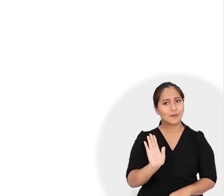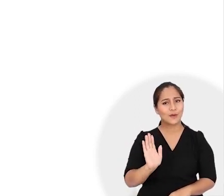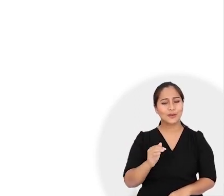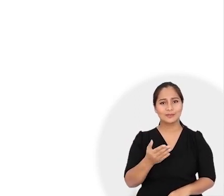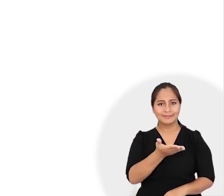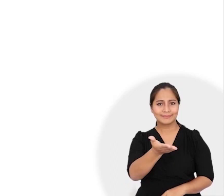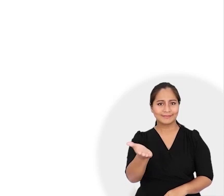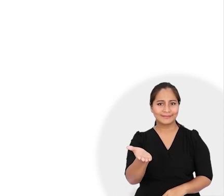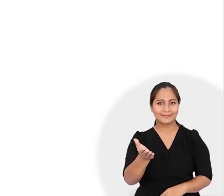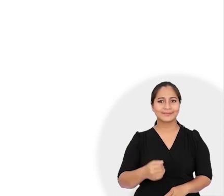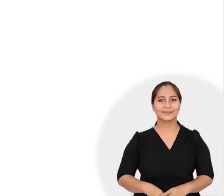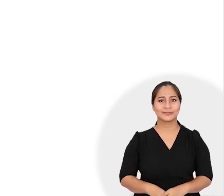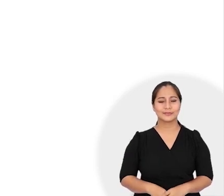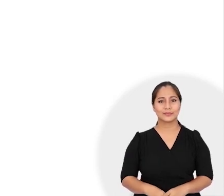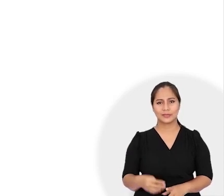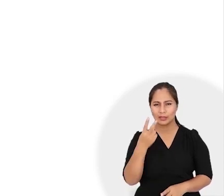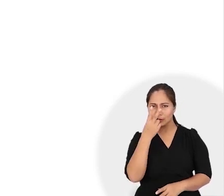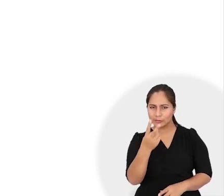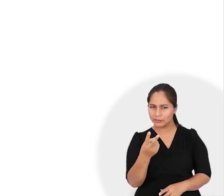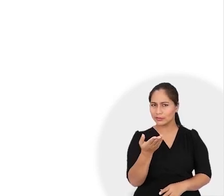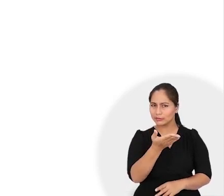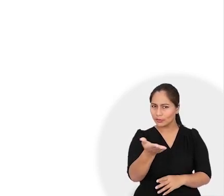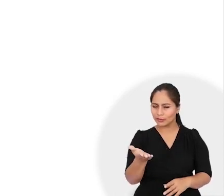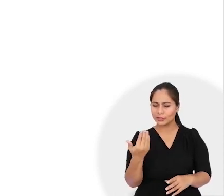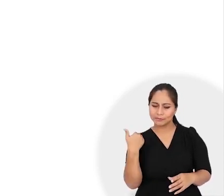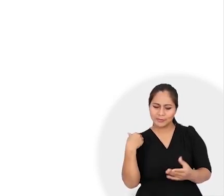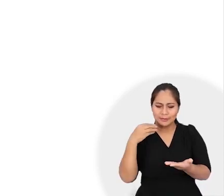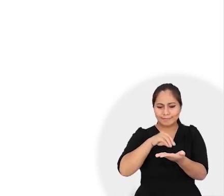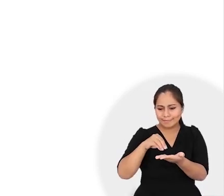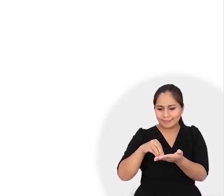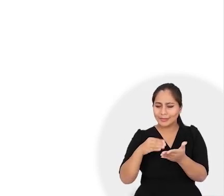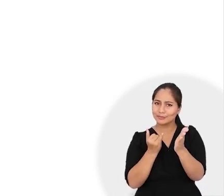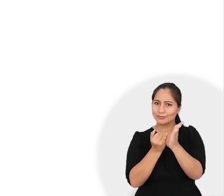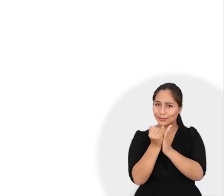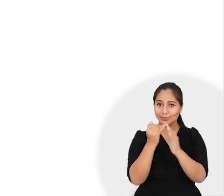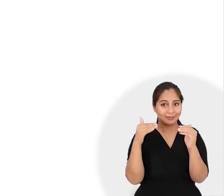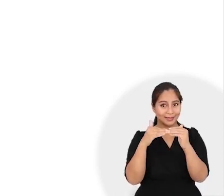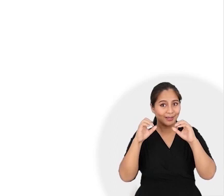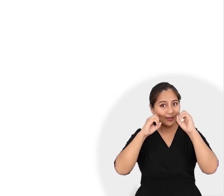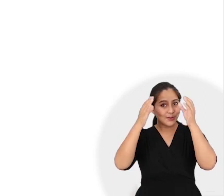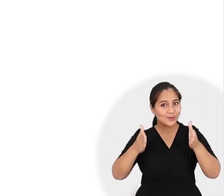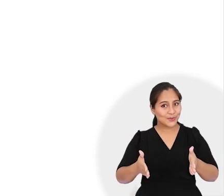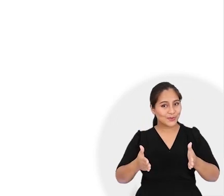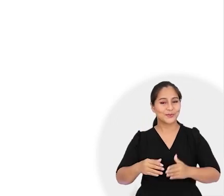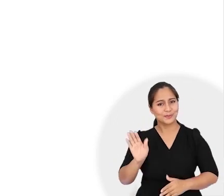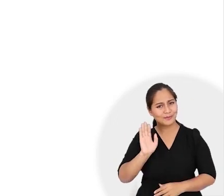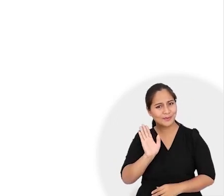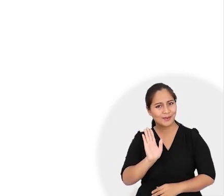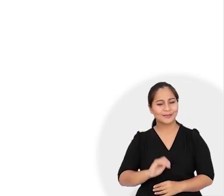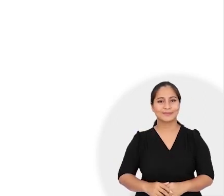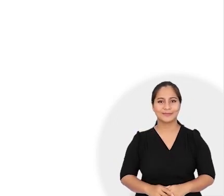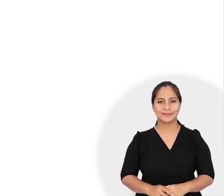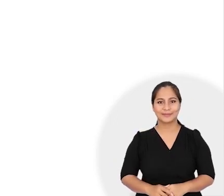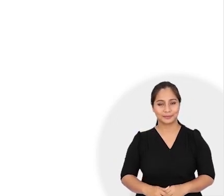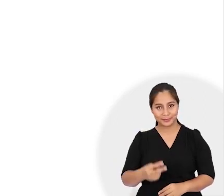ได้บ่น้อพวกหลานเบิ่งเด้อพวกหลานจะวางถือคือกับครูบ่พวกหลานเบิ่งเด้อครู